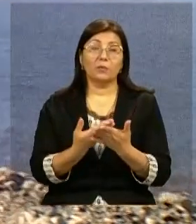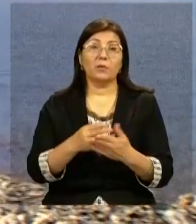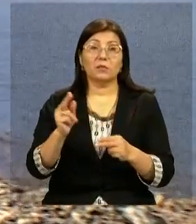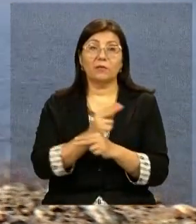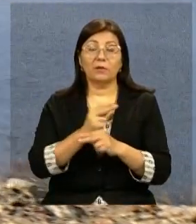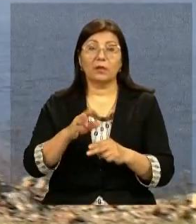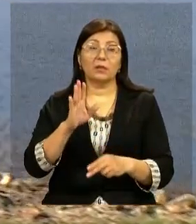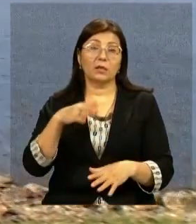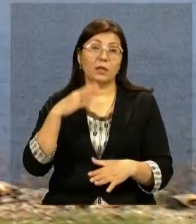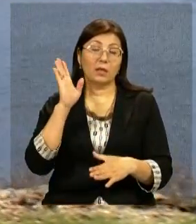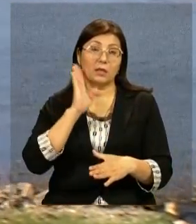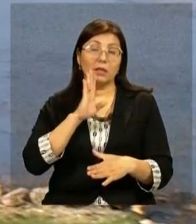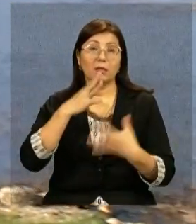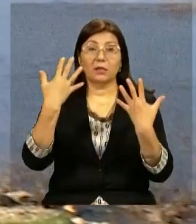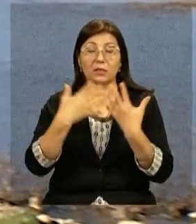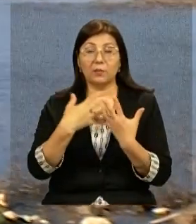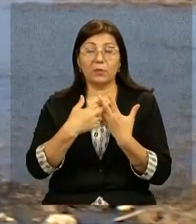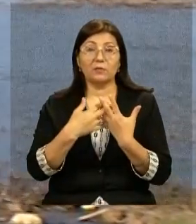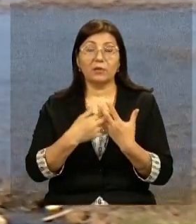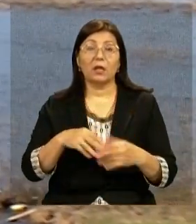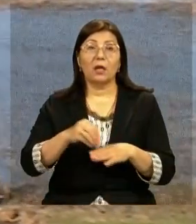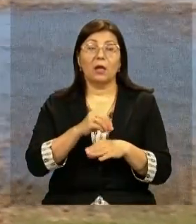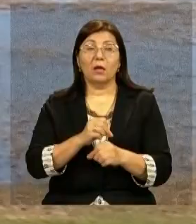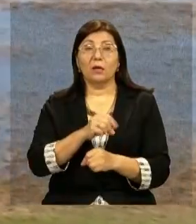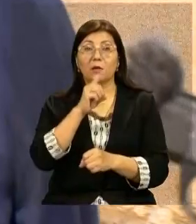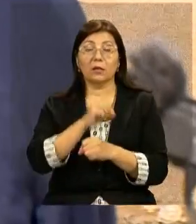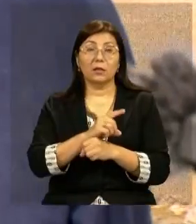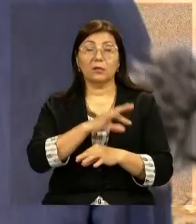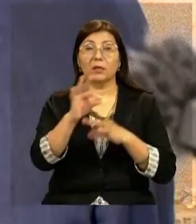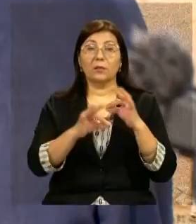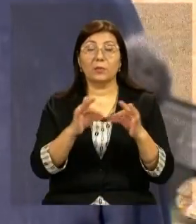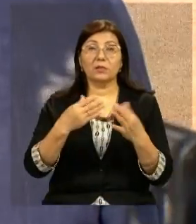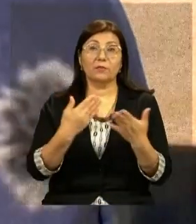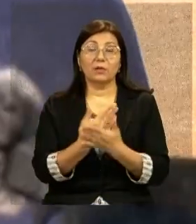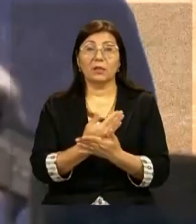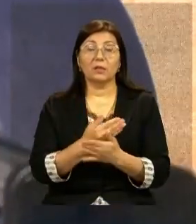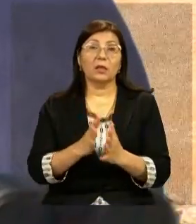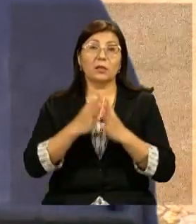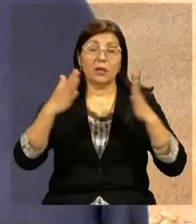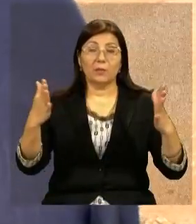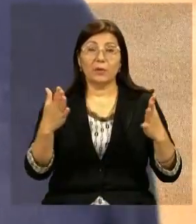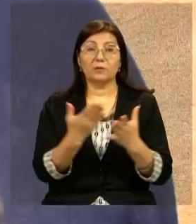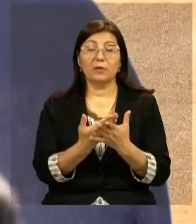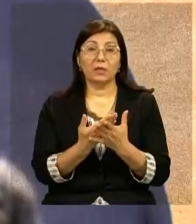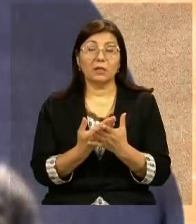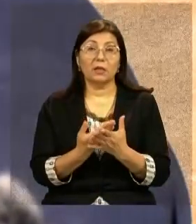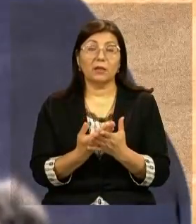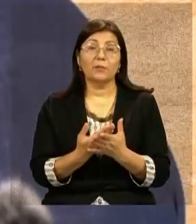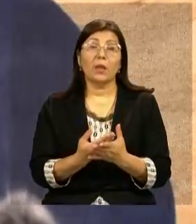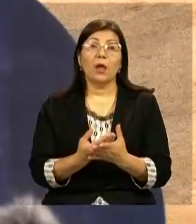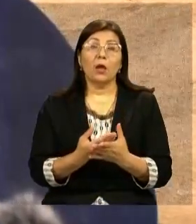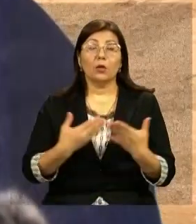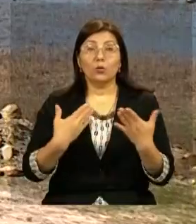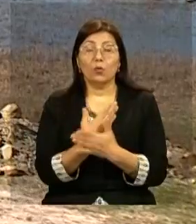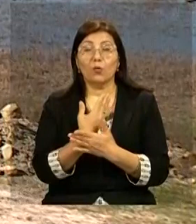ремонта гидротехнического сооружения. Аким области поручил разработать проект его реконструкции с учетом увеличения объема резервной емкости, установки